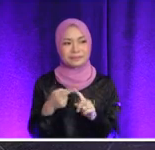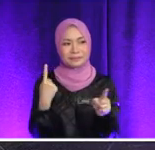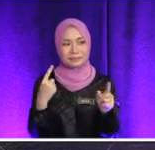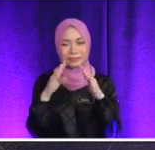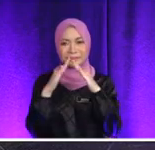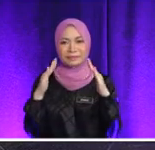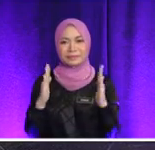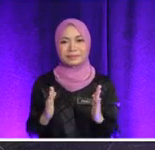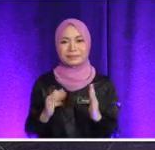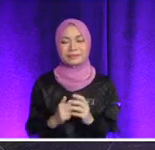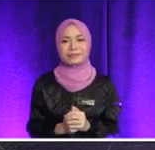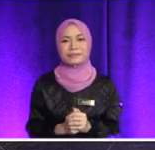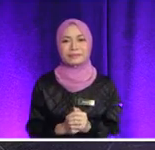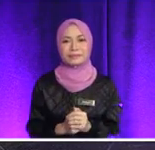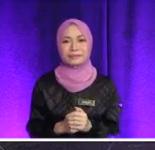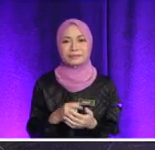untuk